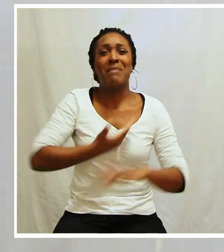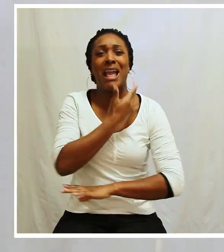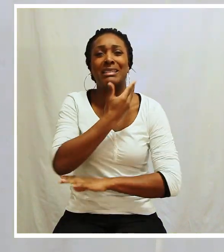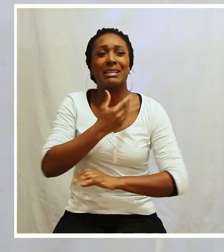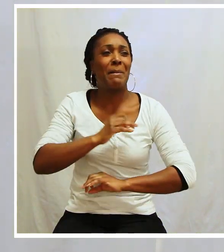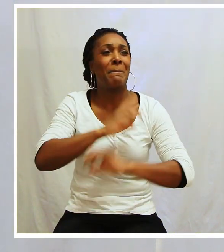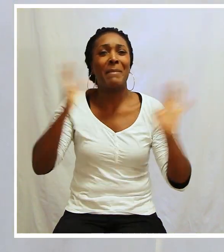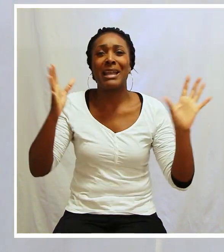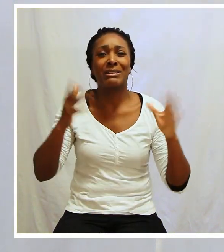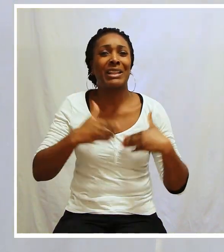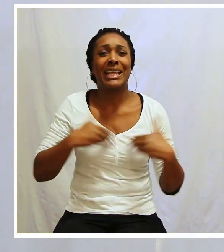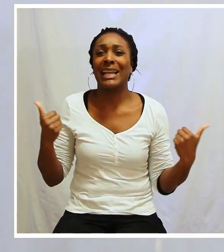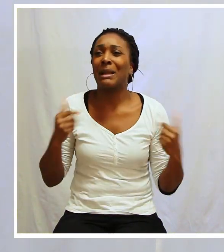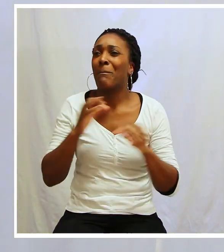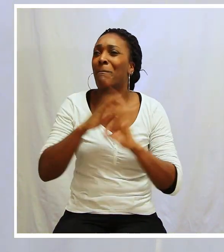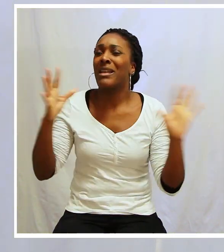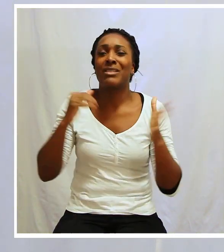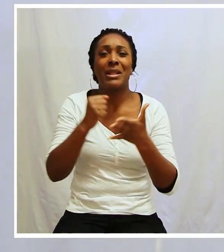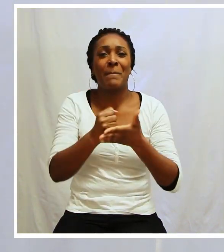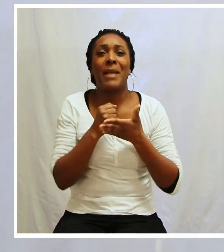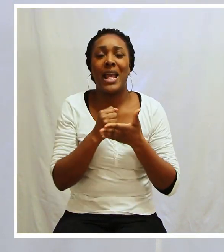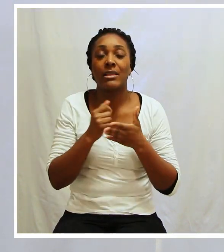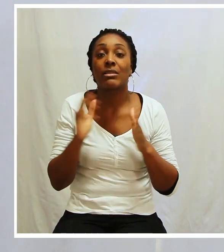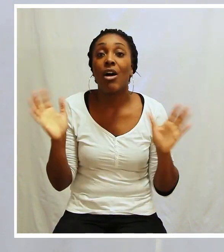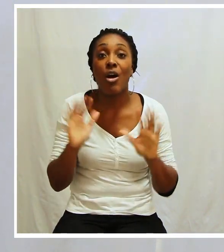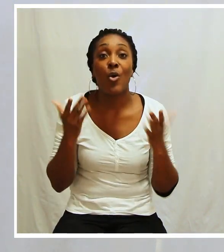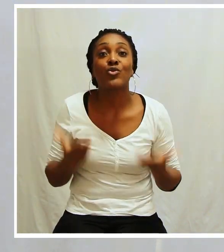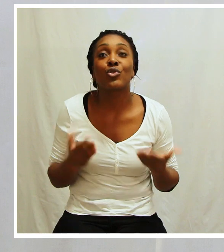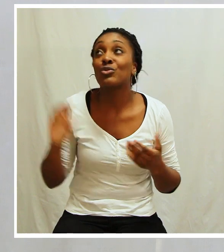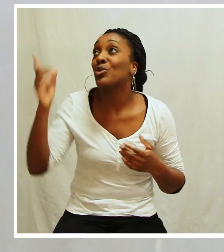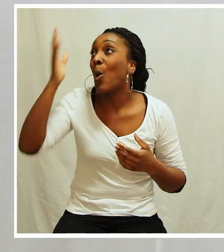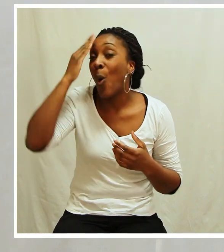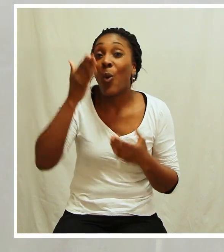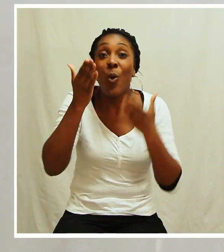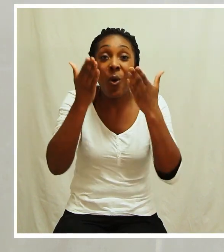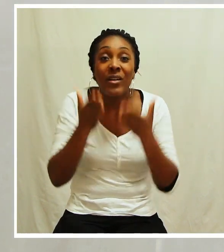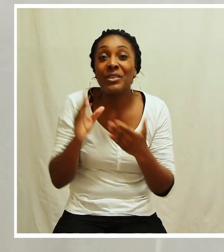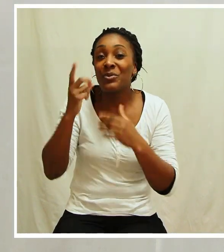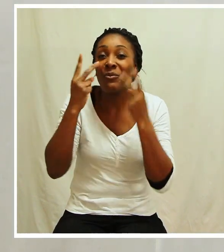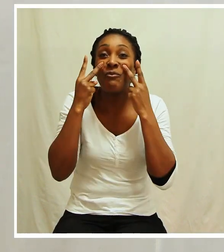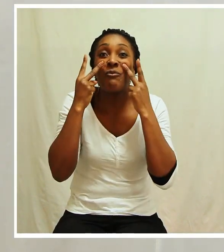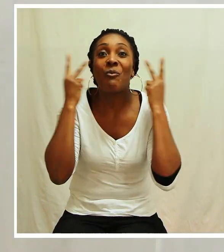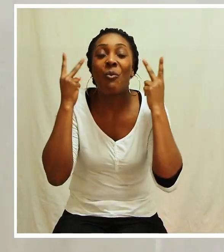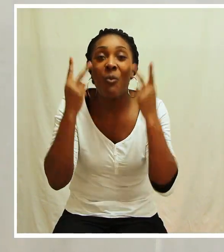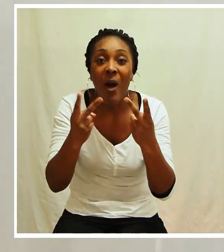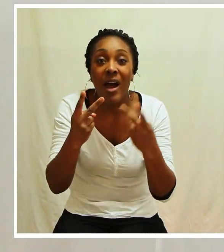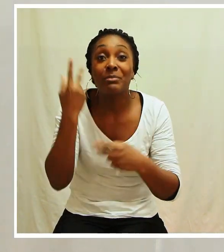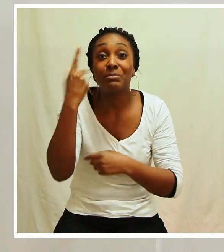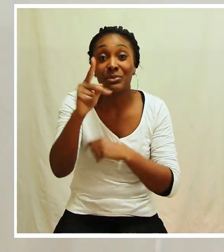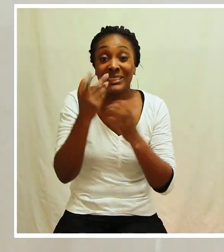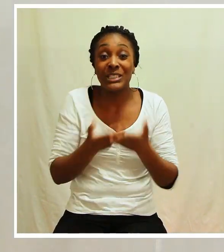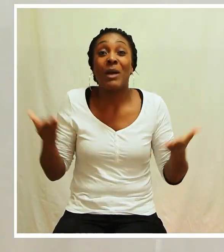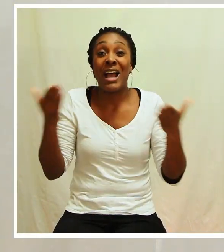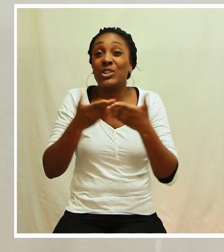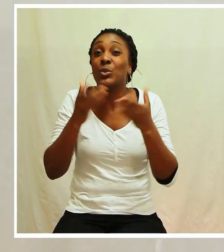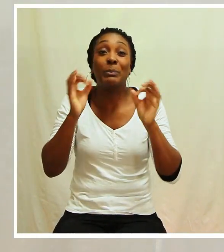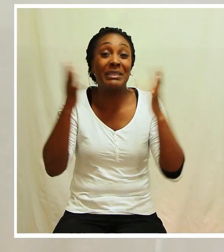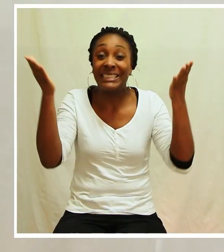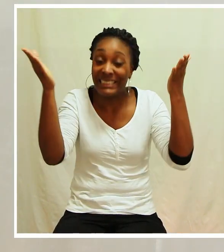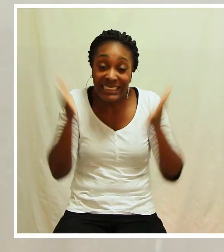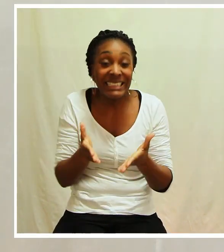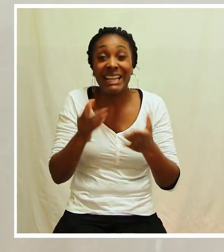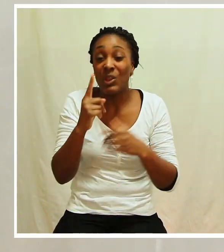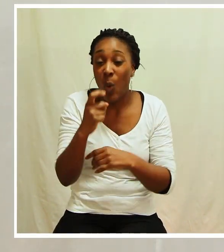et il y a personne qui guérit mon cœur. Et j'aimerais te dire aujourd'hui, Dieu te connaît, Dieu te voit, et là où tu peux être dans ta citerne, où il n'y a pas d'eau, il n'y a pas